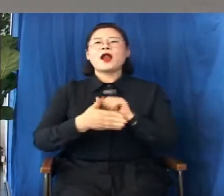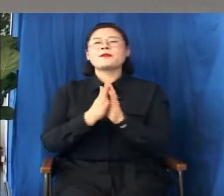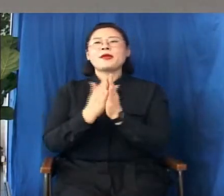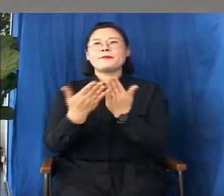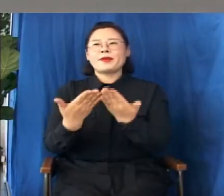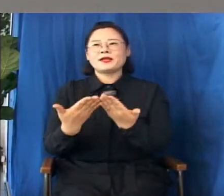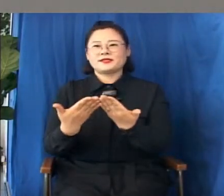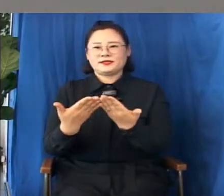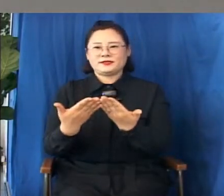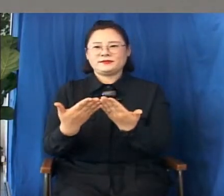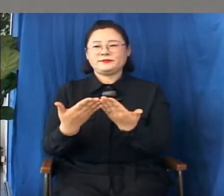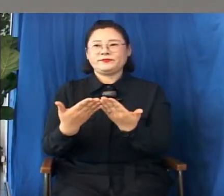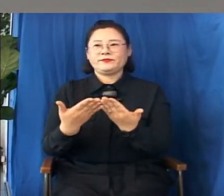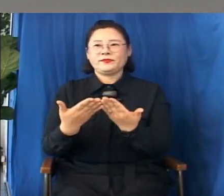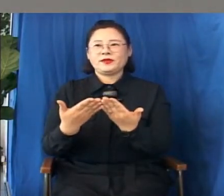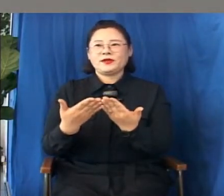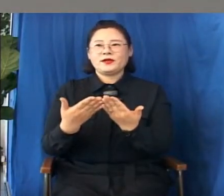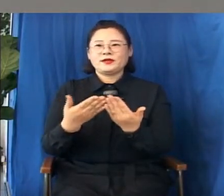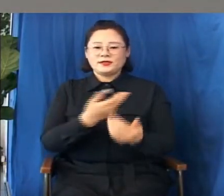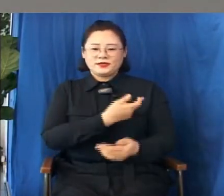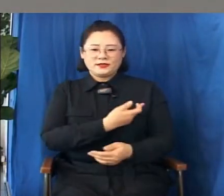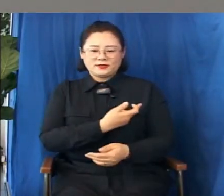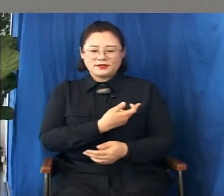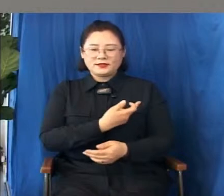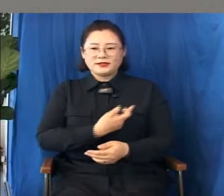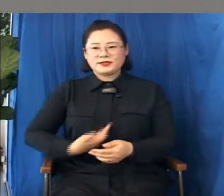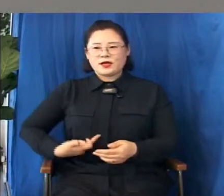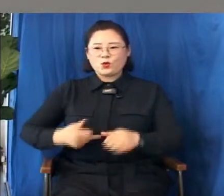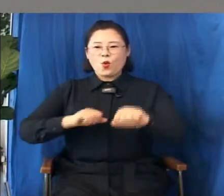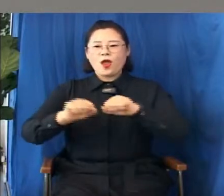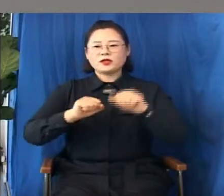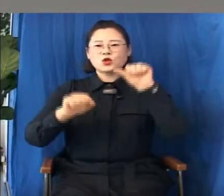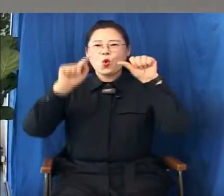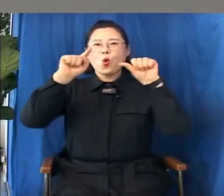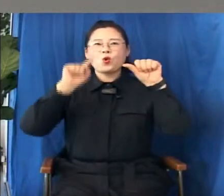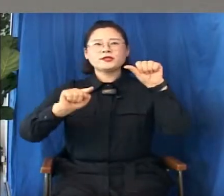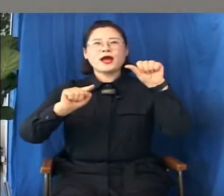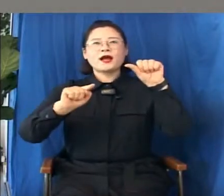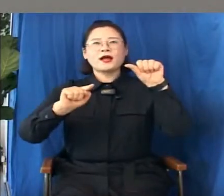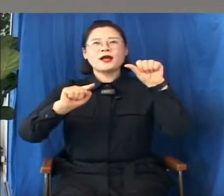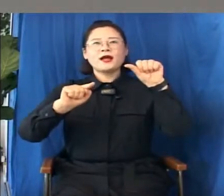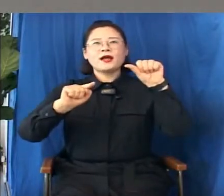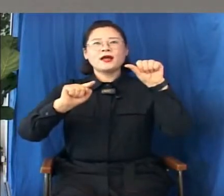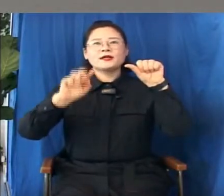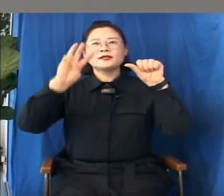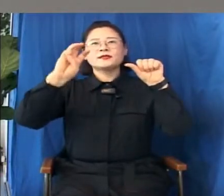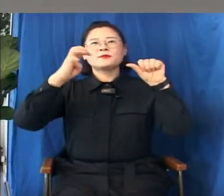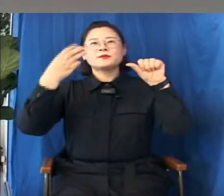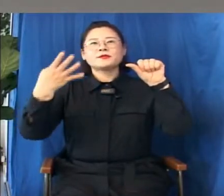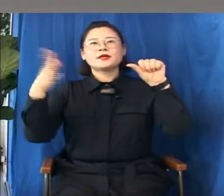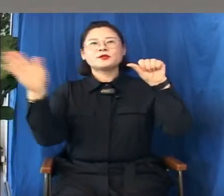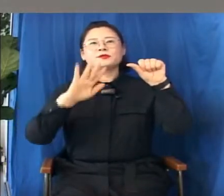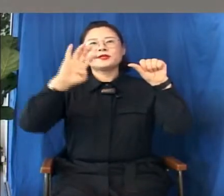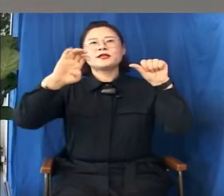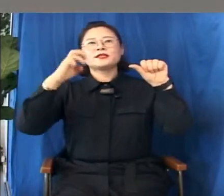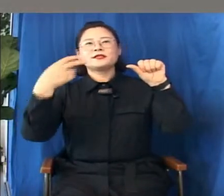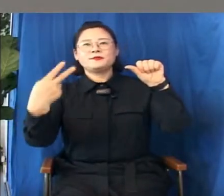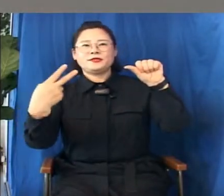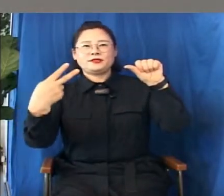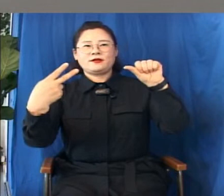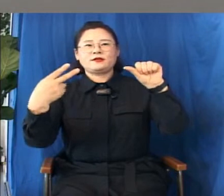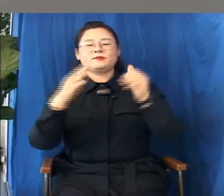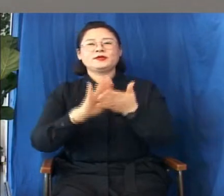하나님의 말씀 보겠습니다. 사도행전 5장 34절로 42절까지 말씀 한